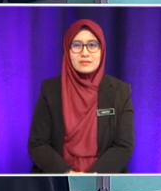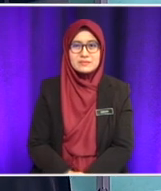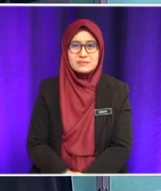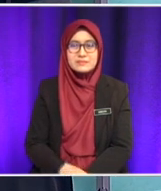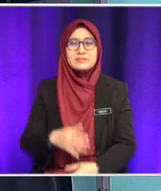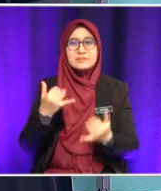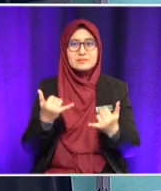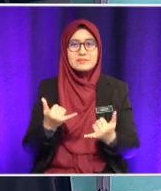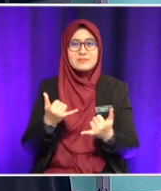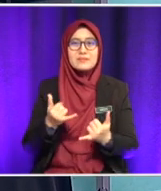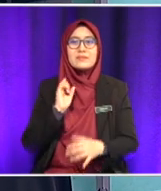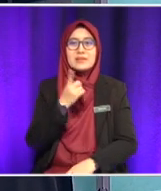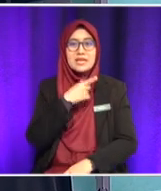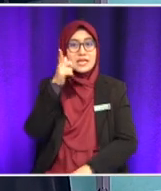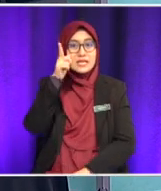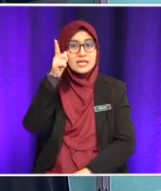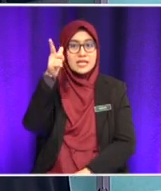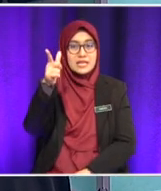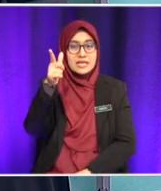itu nampak